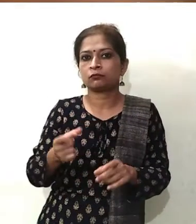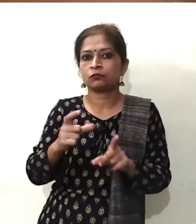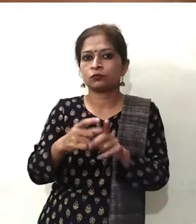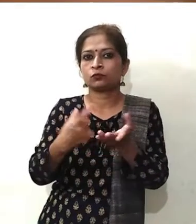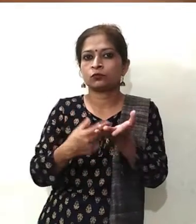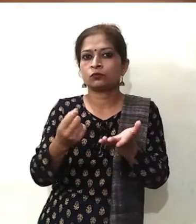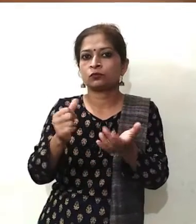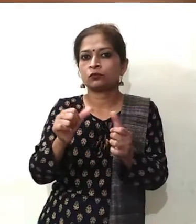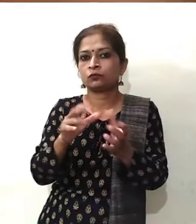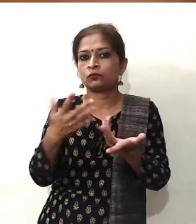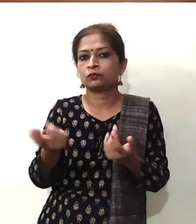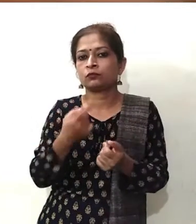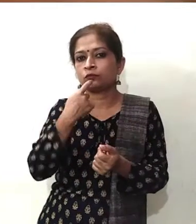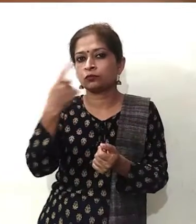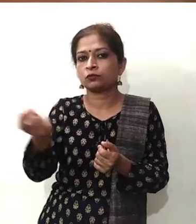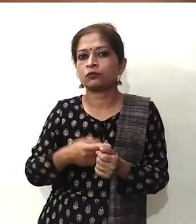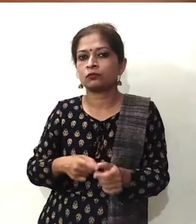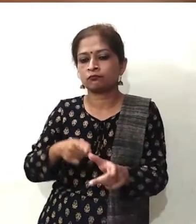है।